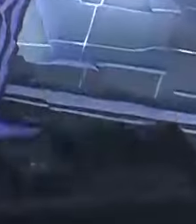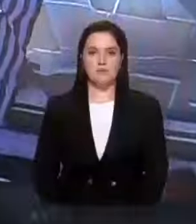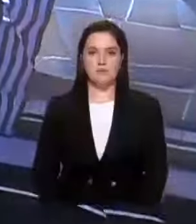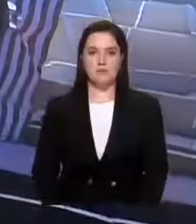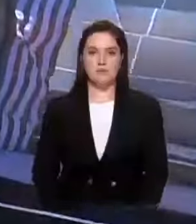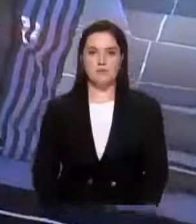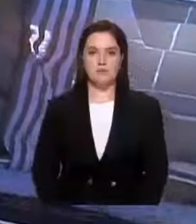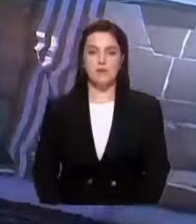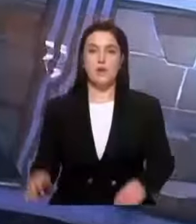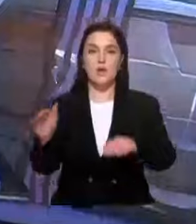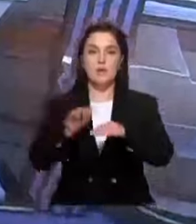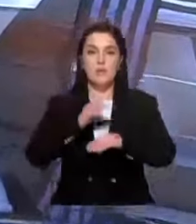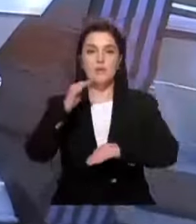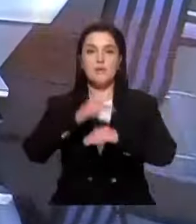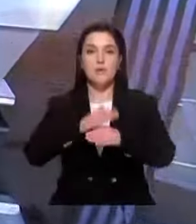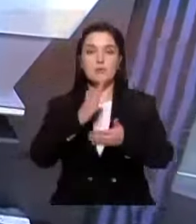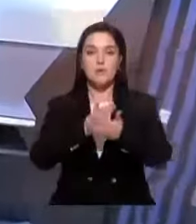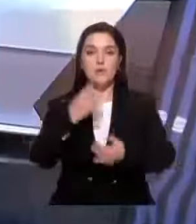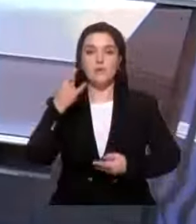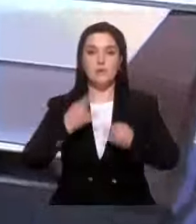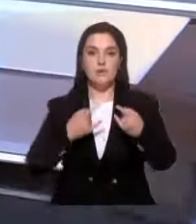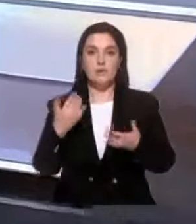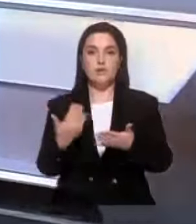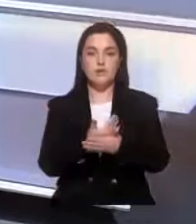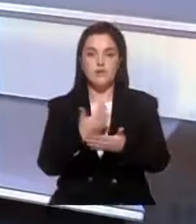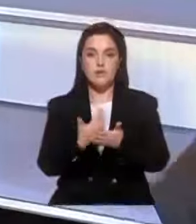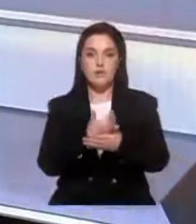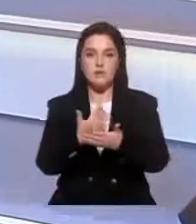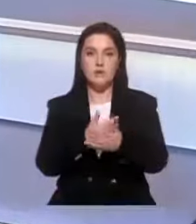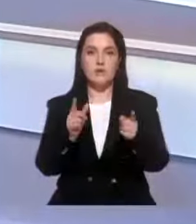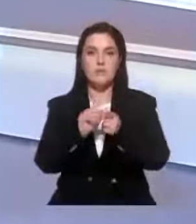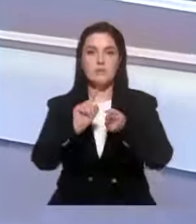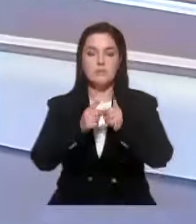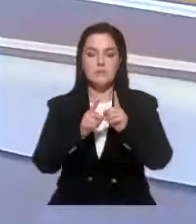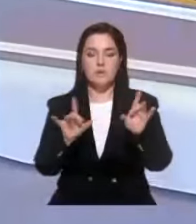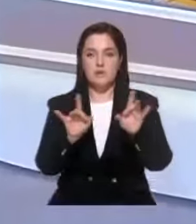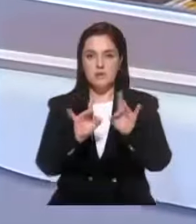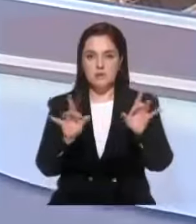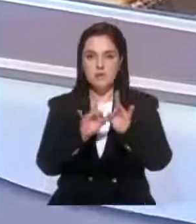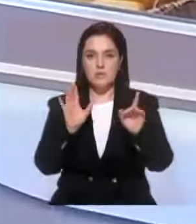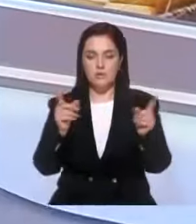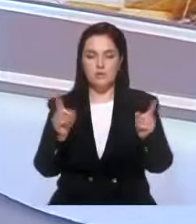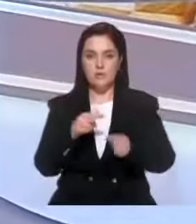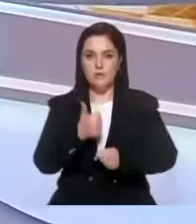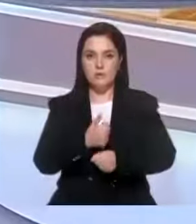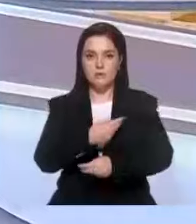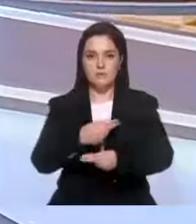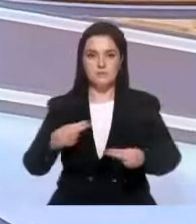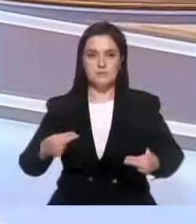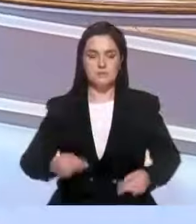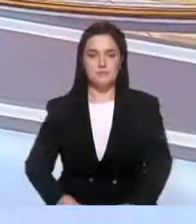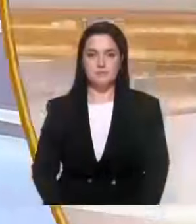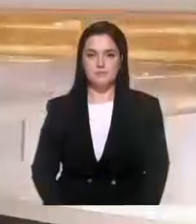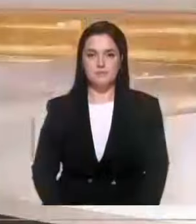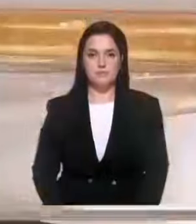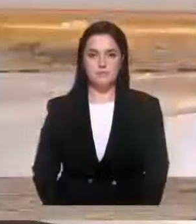Добрый вечер прямом эфире новости в студии работает Кира новолодская судба перевод обеспечивает Виктория антонишин и коротко о